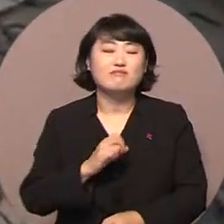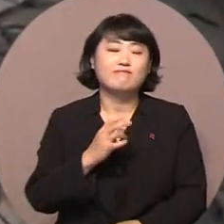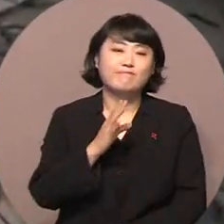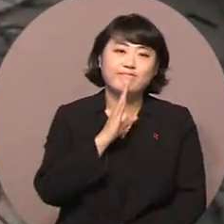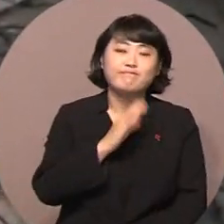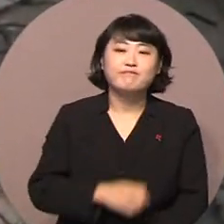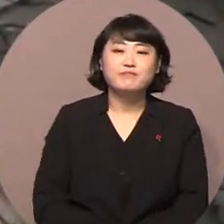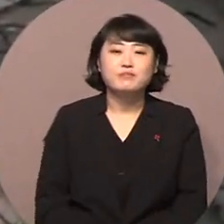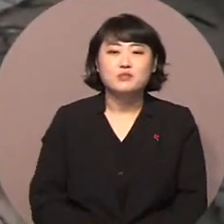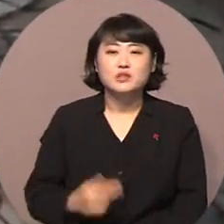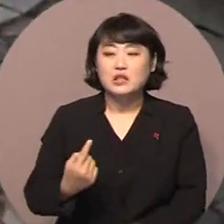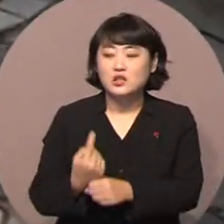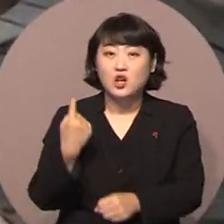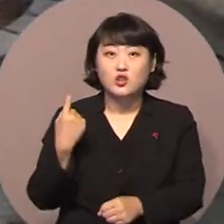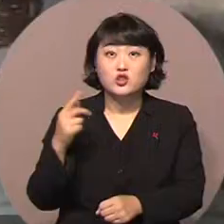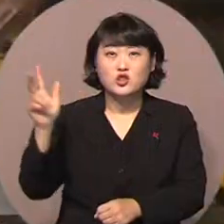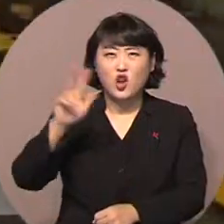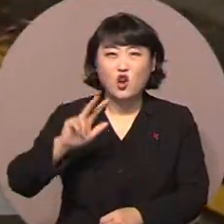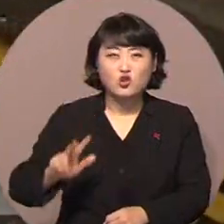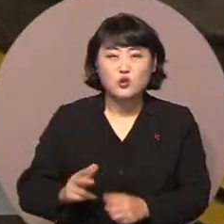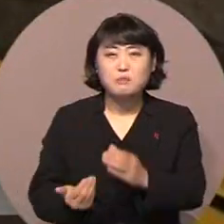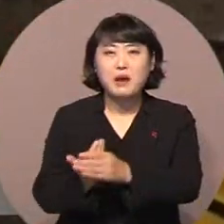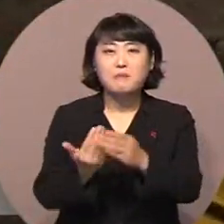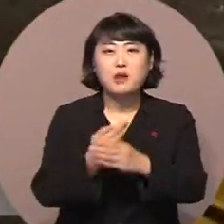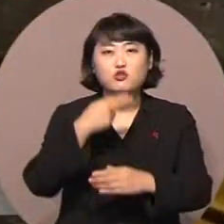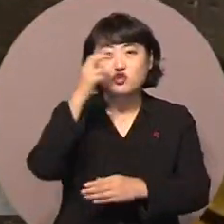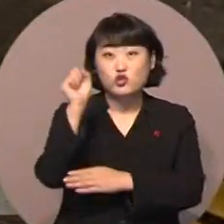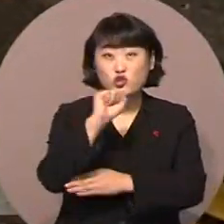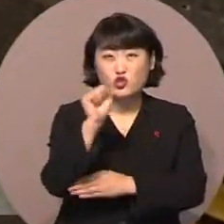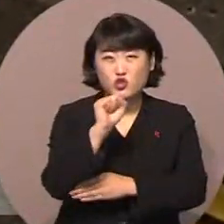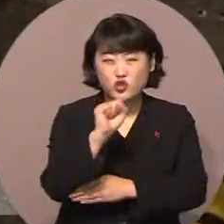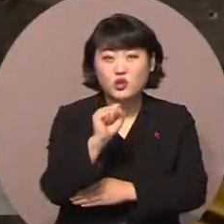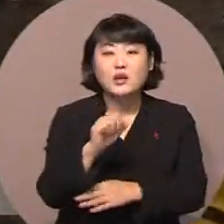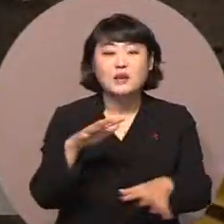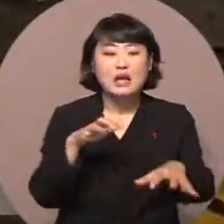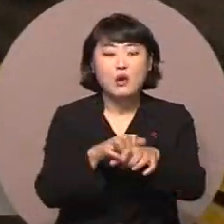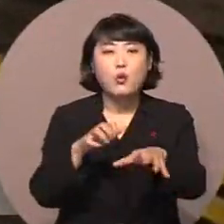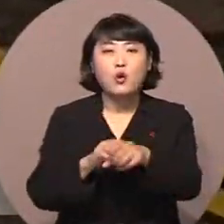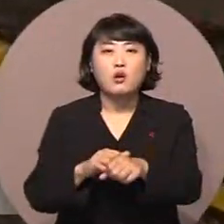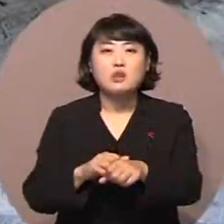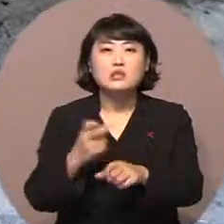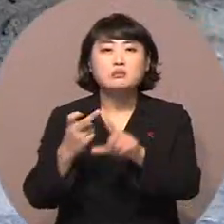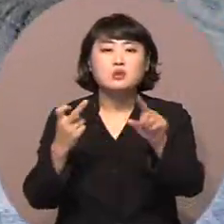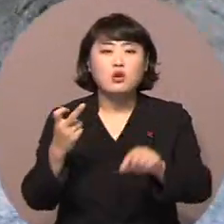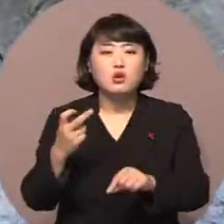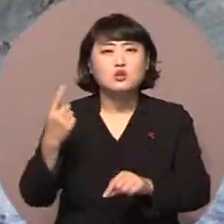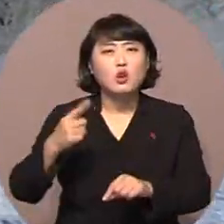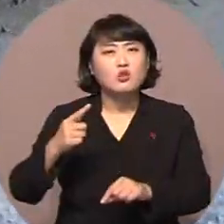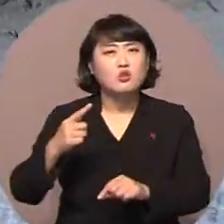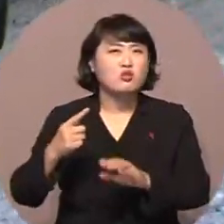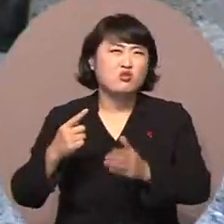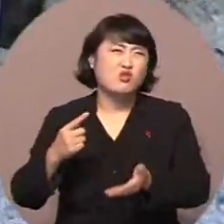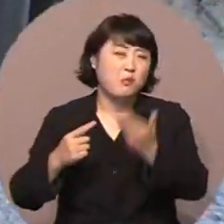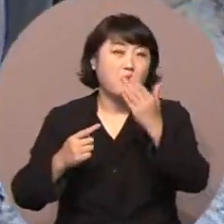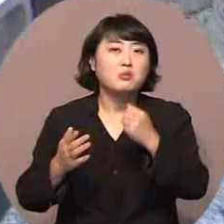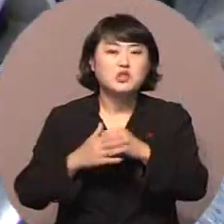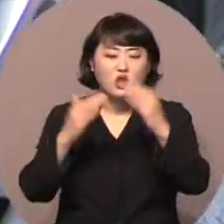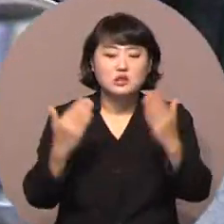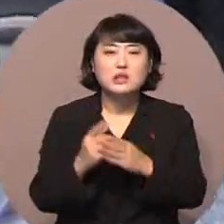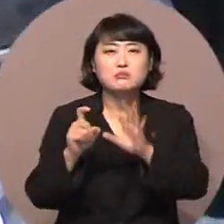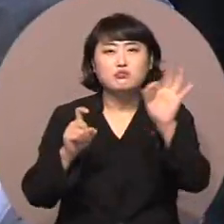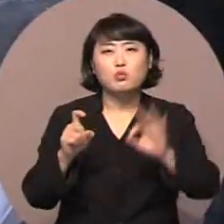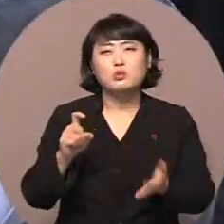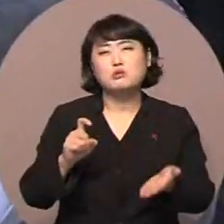지난해 전국에서 발생한 음주운전 교통사고는 12월에만 1,542건에 달해 전체의 10%가량을